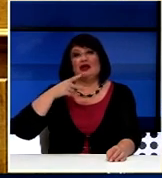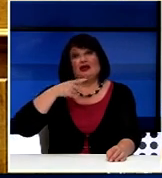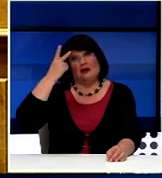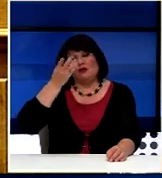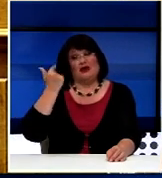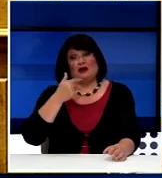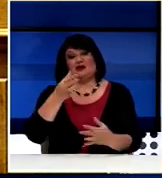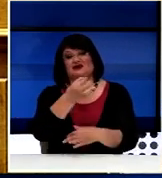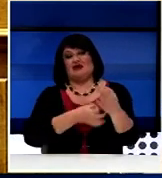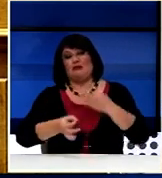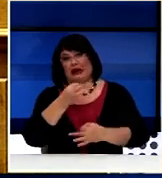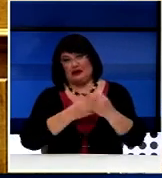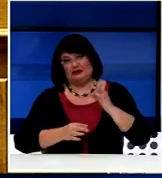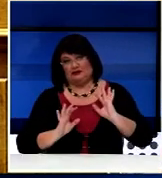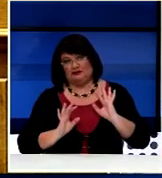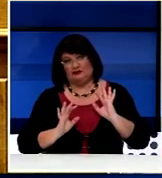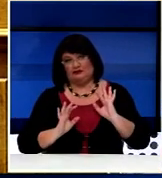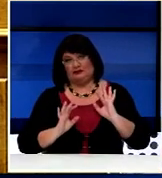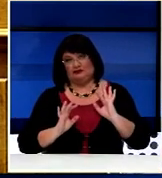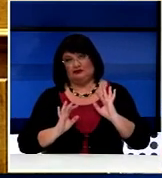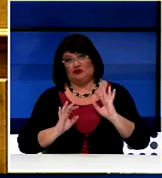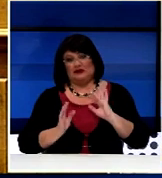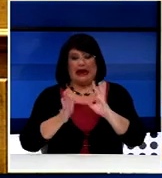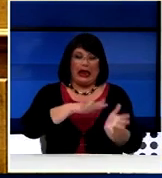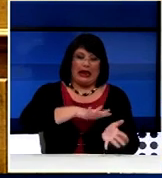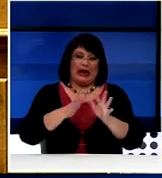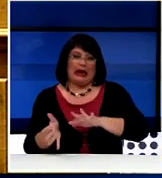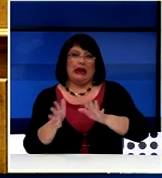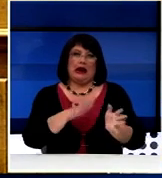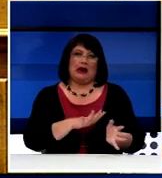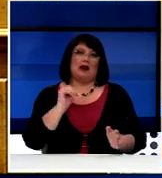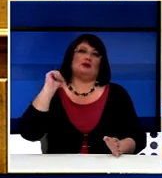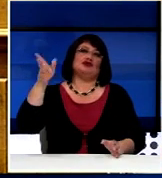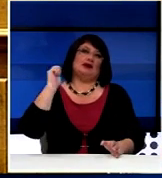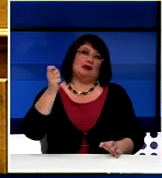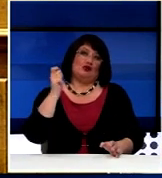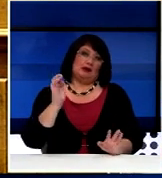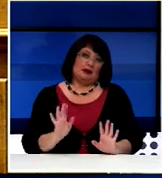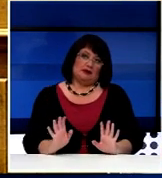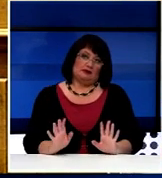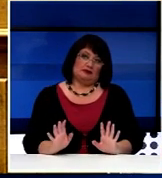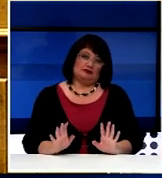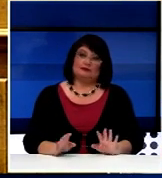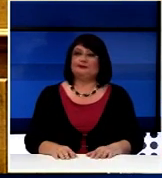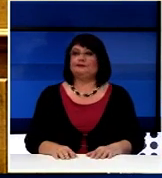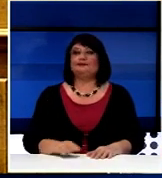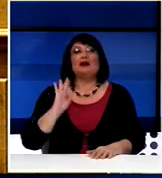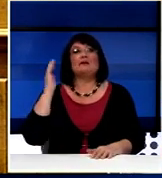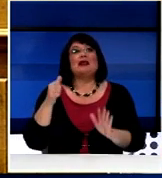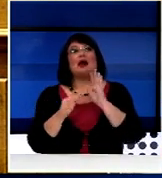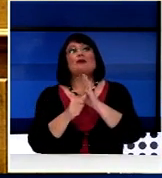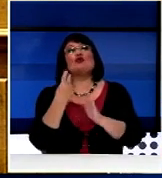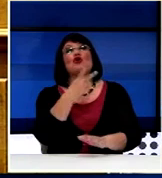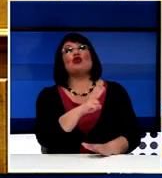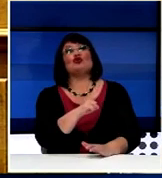μιλάτε για διγλωσία στην εξωτερική πολιτική. Ο πρώην πρόεδρός σας,